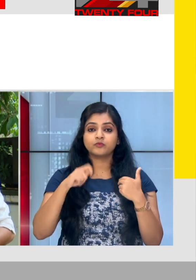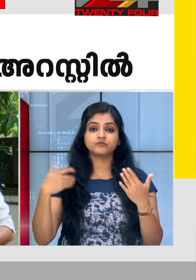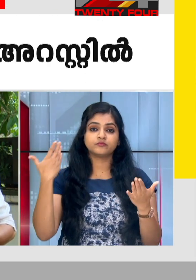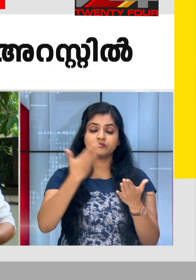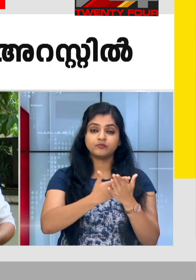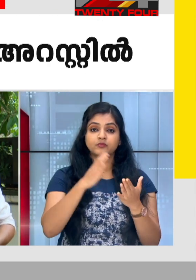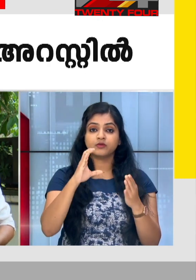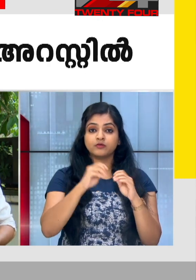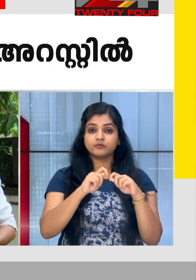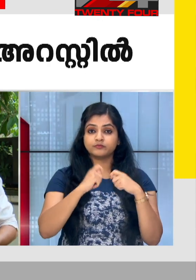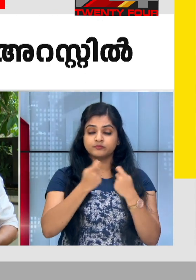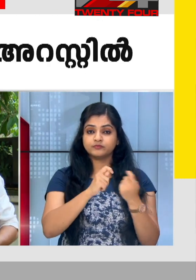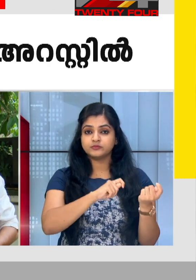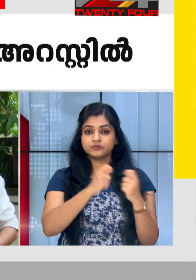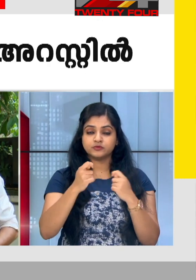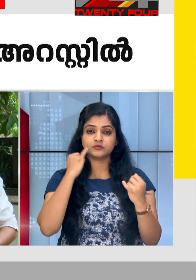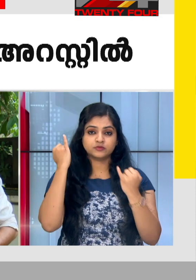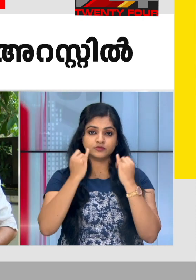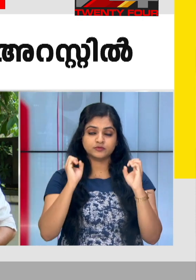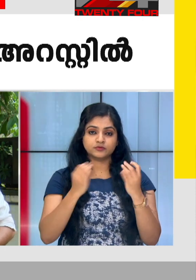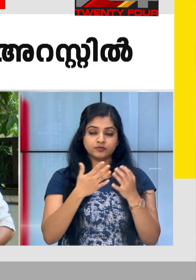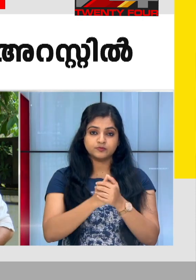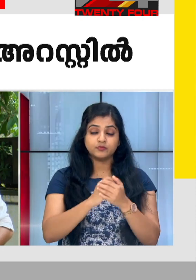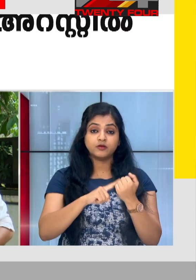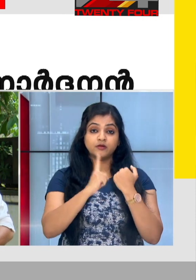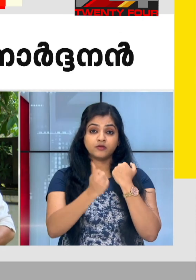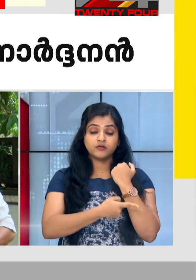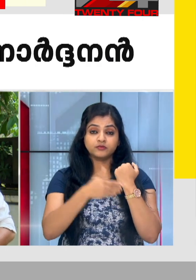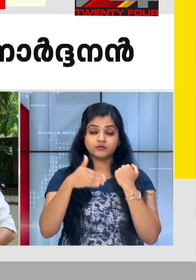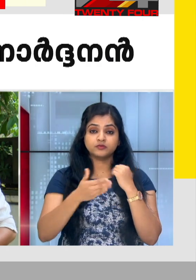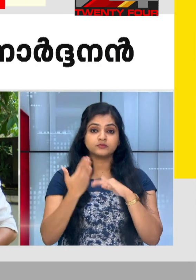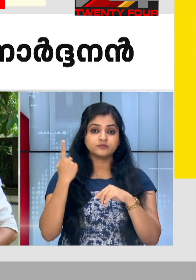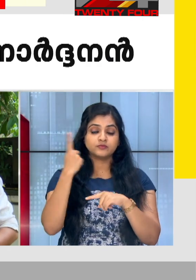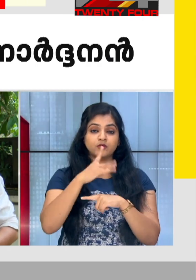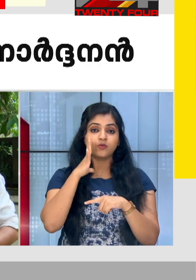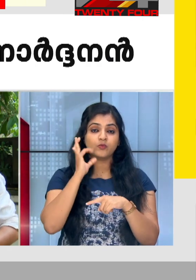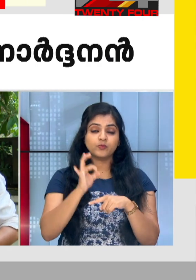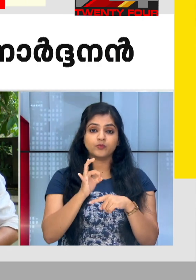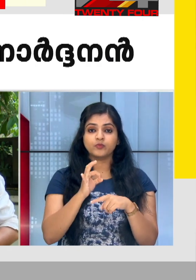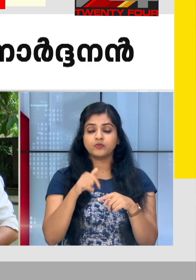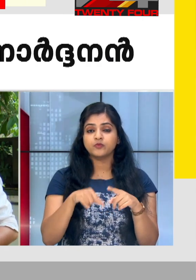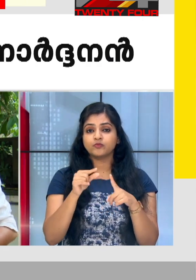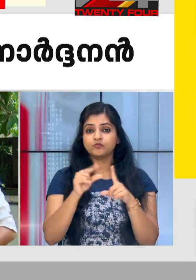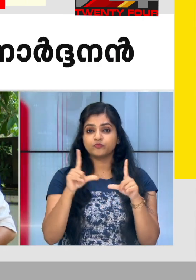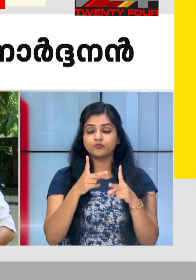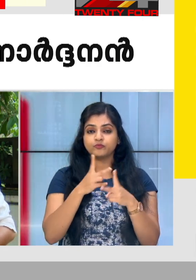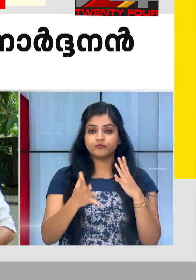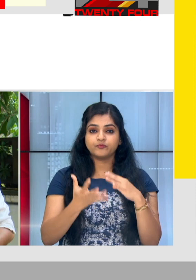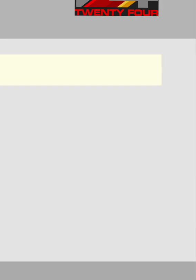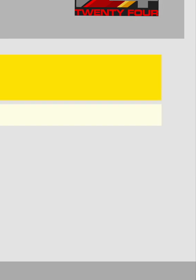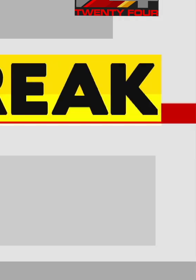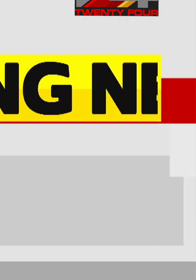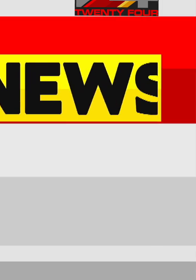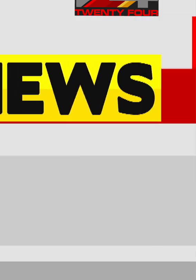ക്രൈംബ്രാഞ്ച് അന്വേഷണമായി വരികയും ചെയ്തു. അതിൻ്റെ ഒടുവിൽ, ഏറ്റവും ഒടുവിലാണ് കഴിഞ്ഞ ദിവസം നിർണായകമായ ചില ശാസ്ത്രീയ തെളിവുകൾ കൂടി ക്രൈംബ്രാഞ്ചിന് ലഭിച്ചത്.